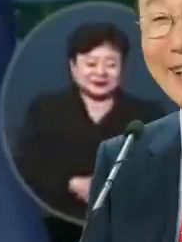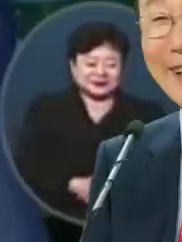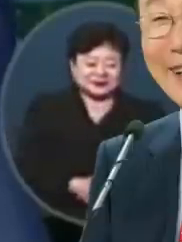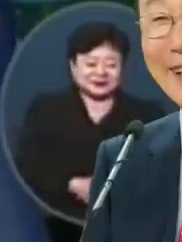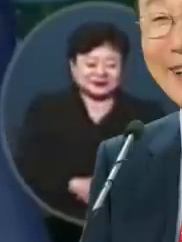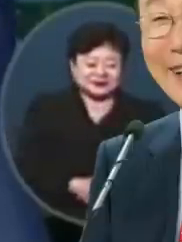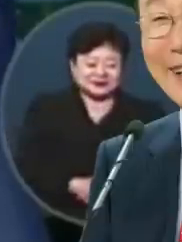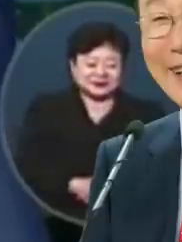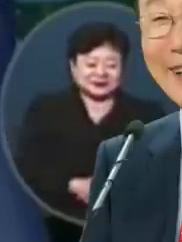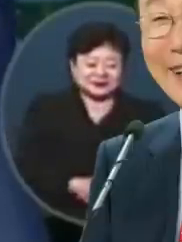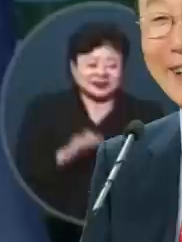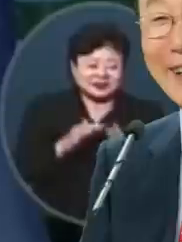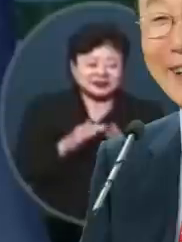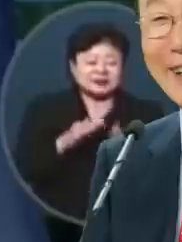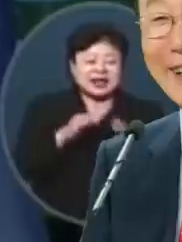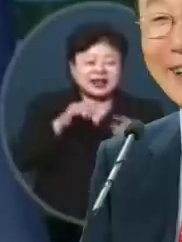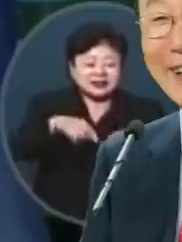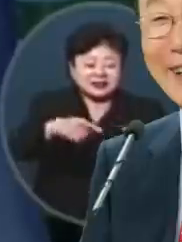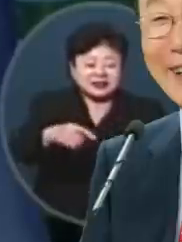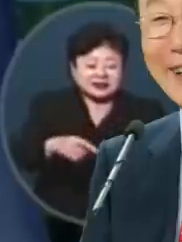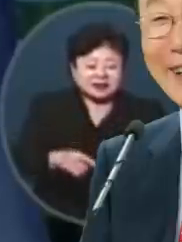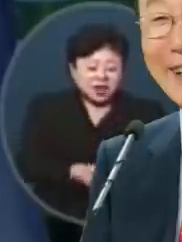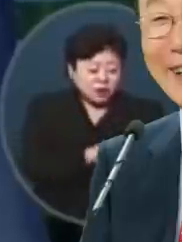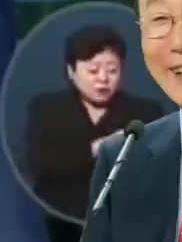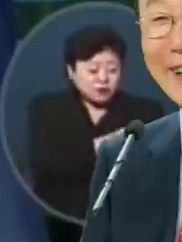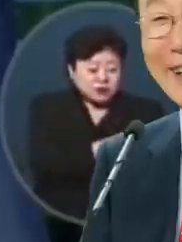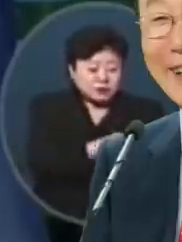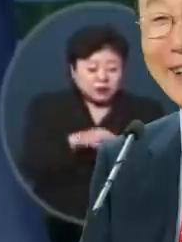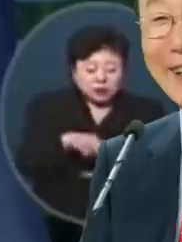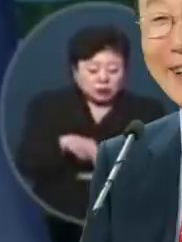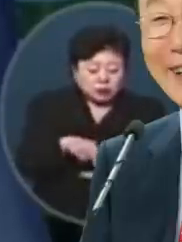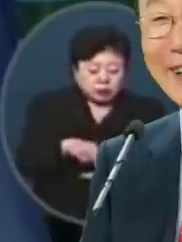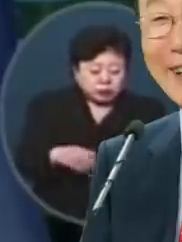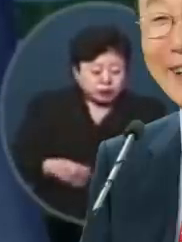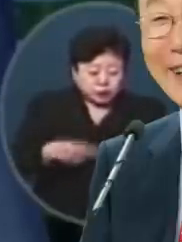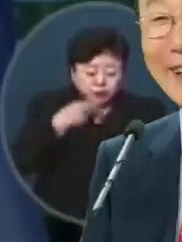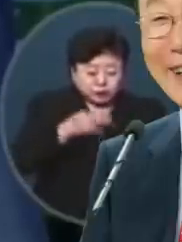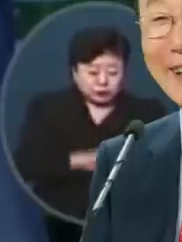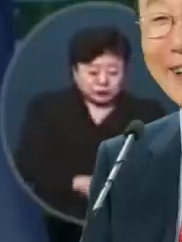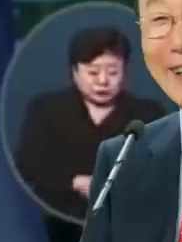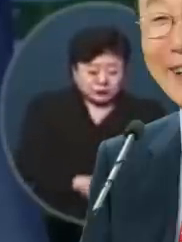그래서 집에 들어가서 마누라 보고 벌벌 떨 필요 없습니다.